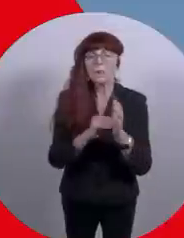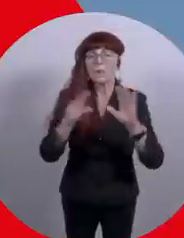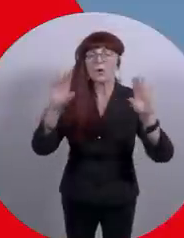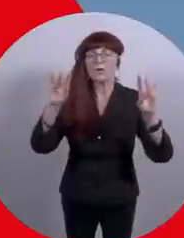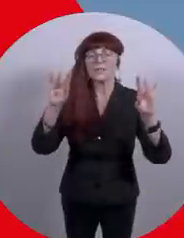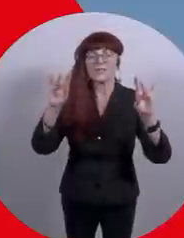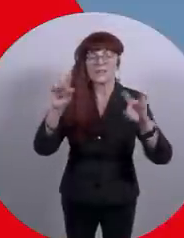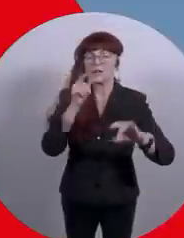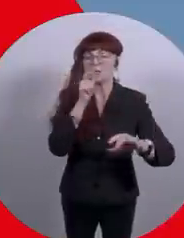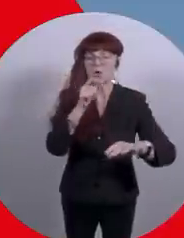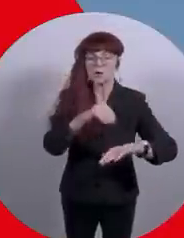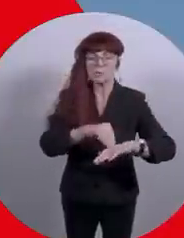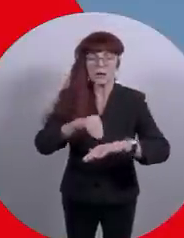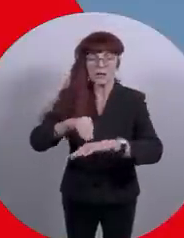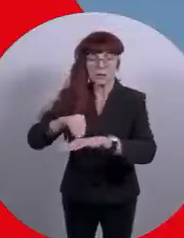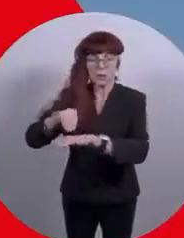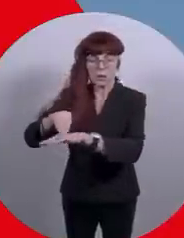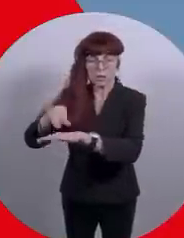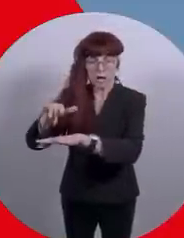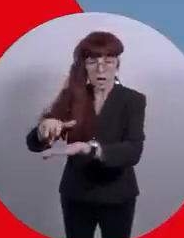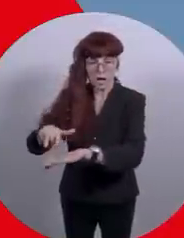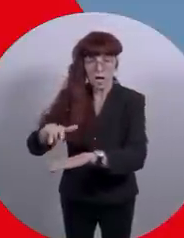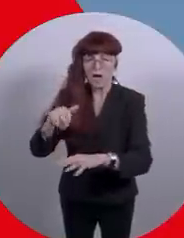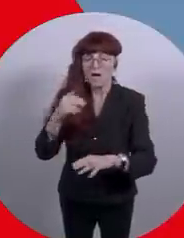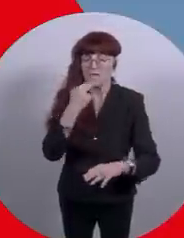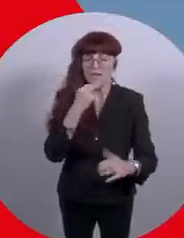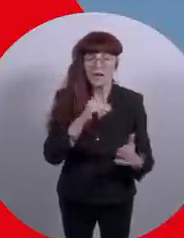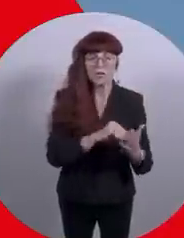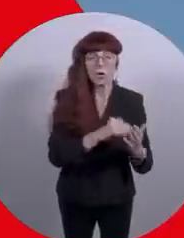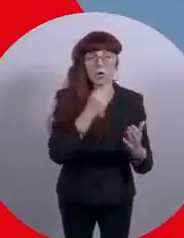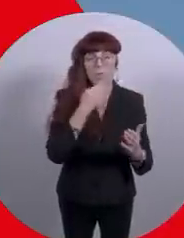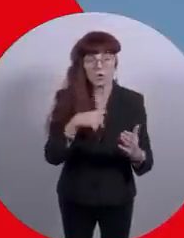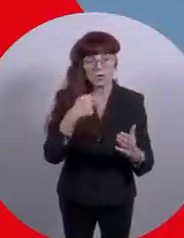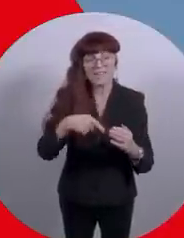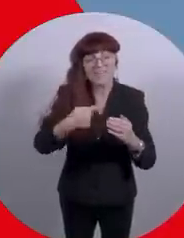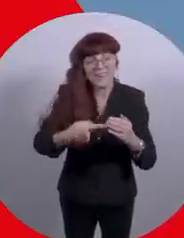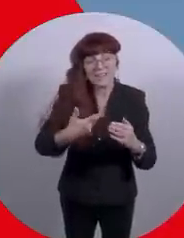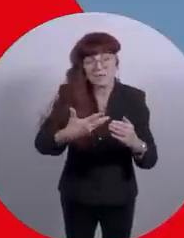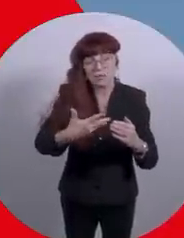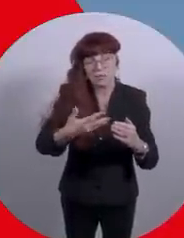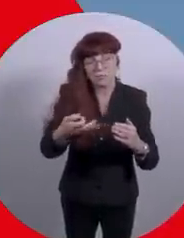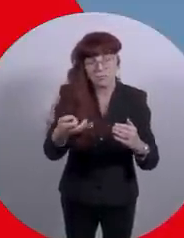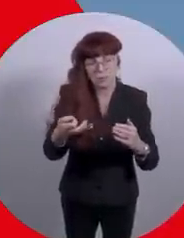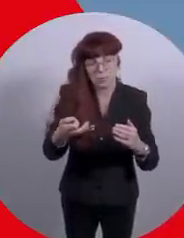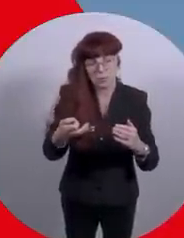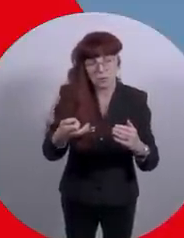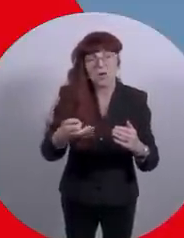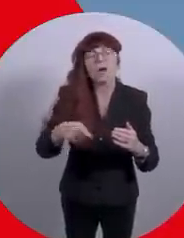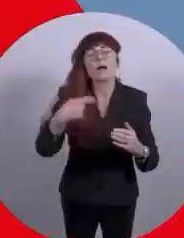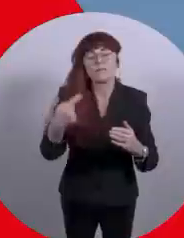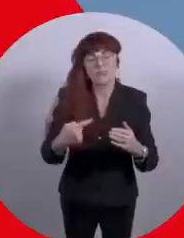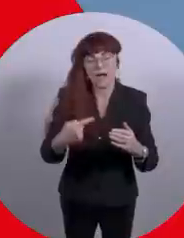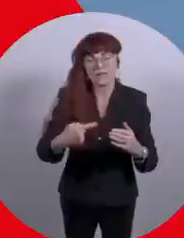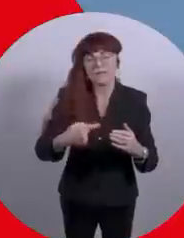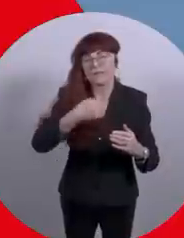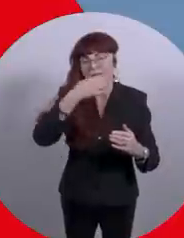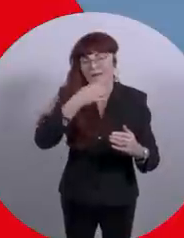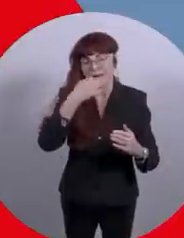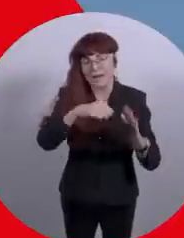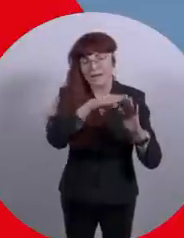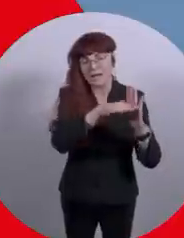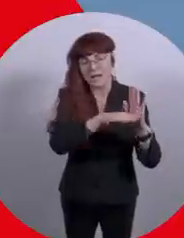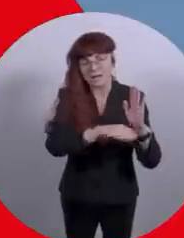wer noch eine Wortmeldung abgeben will bitte in den nächsten fünf Minuten wir würden dann die Rednerliste langsam schließen